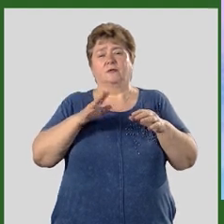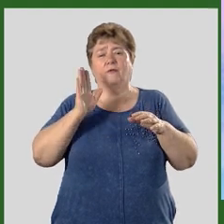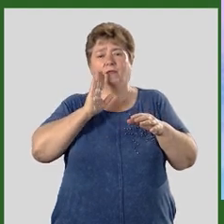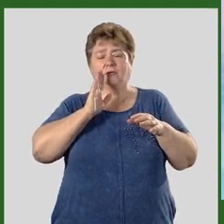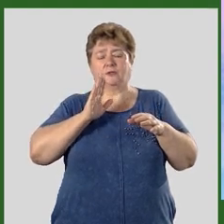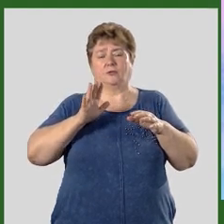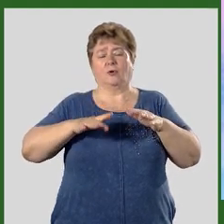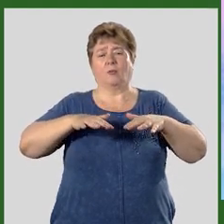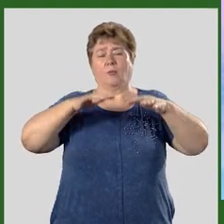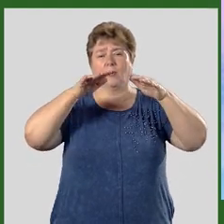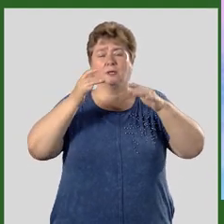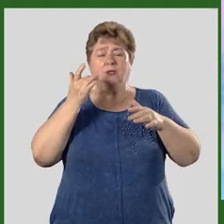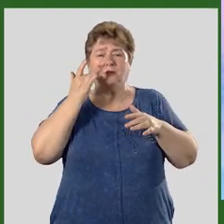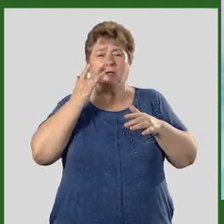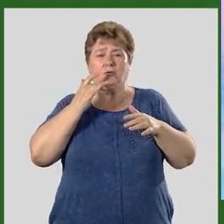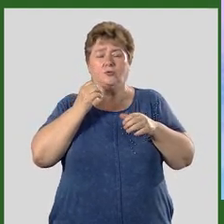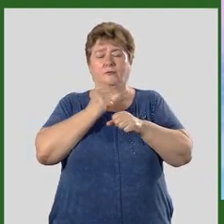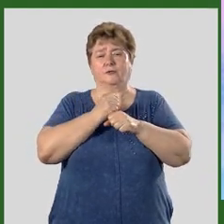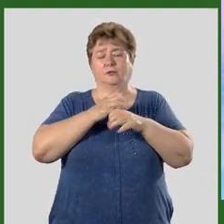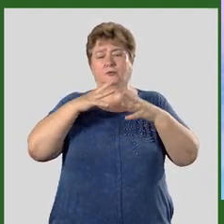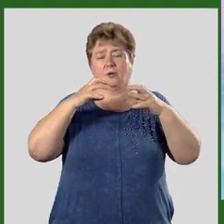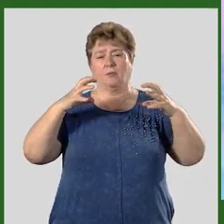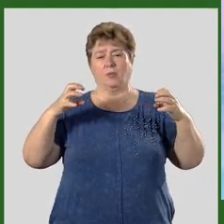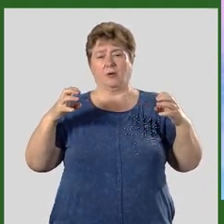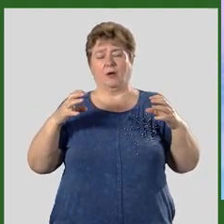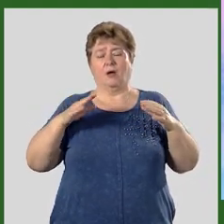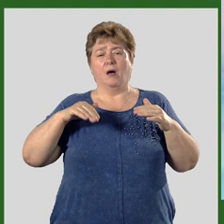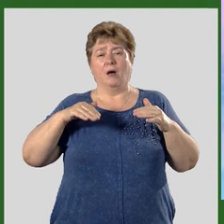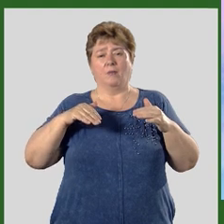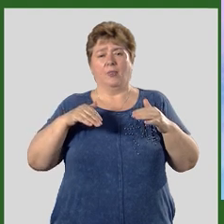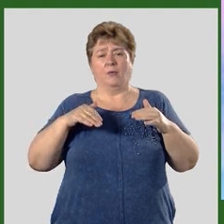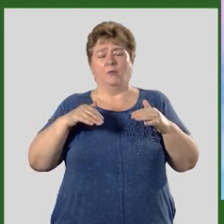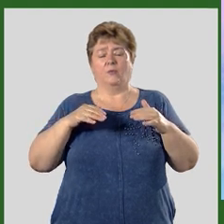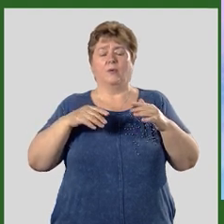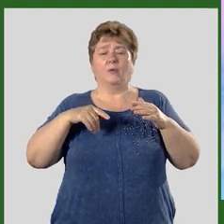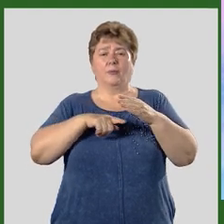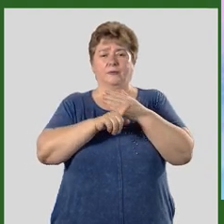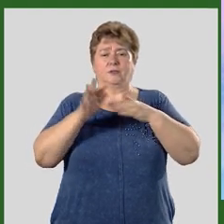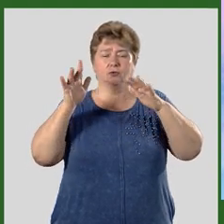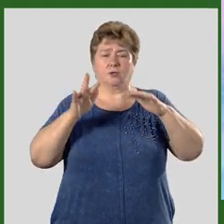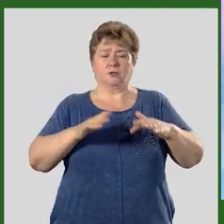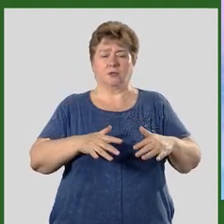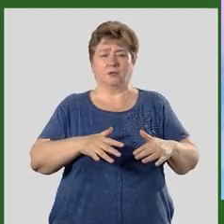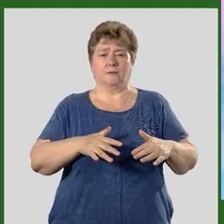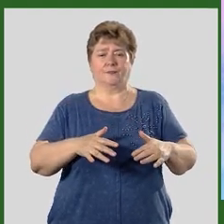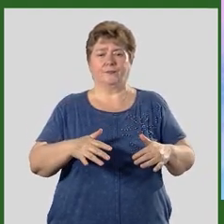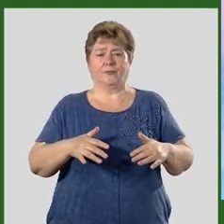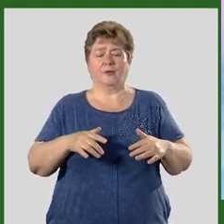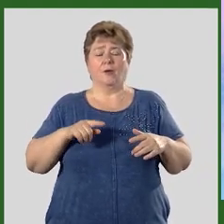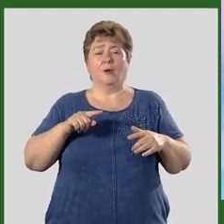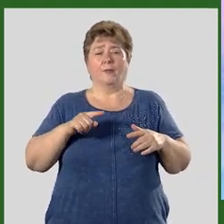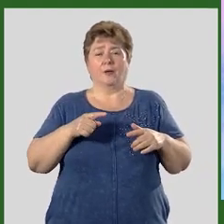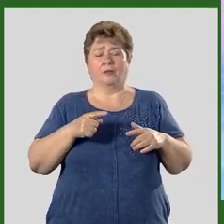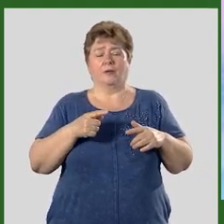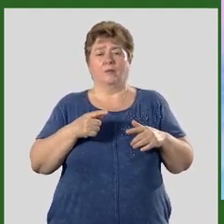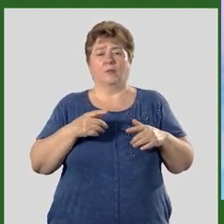пар, из которого образуются облака, а затем идут осадки.